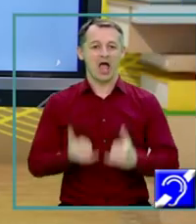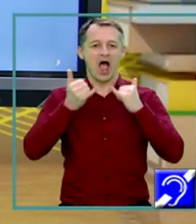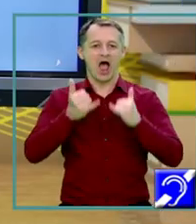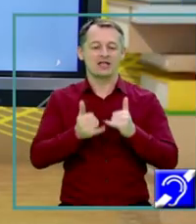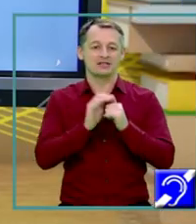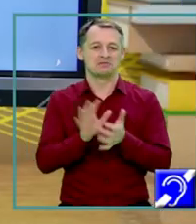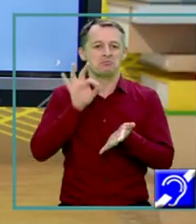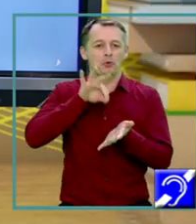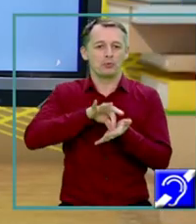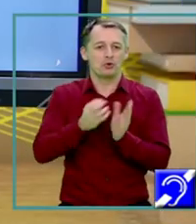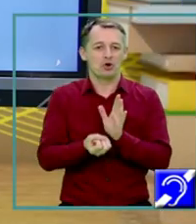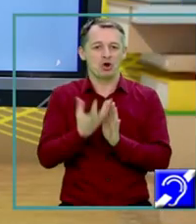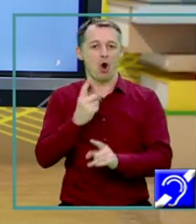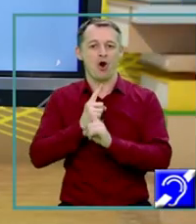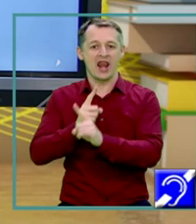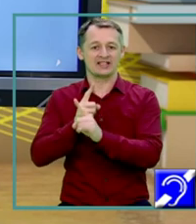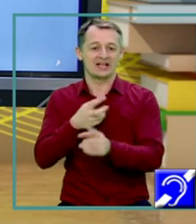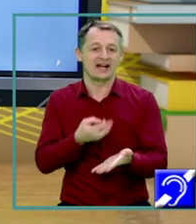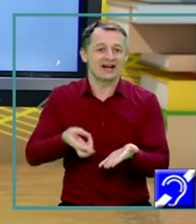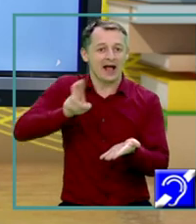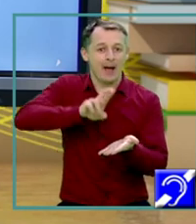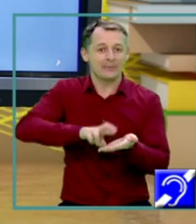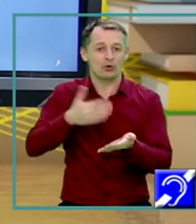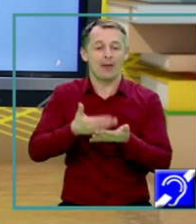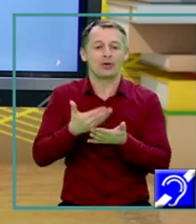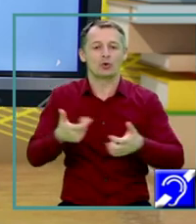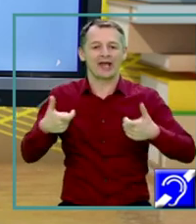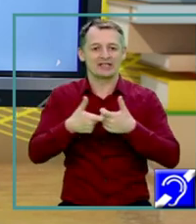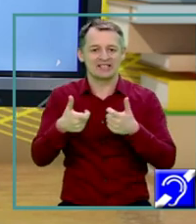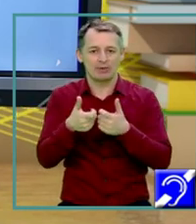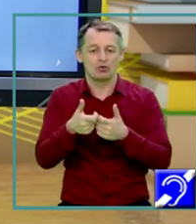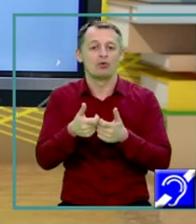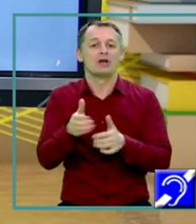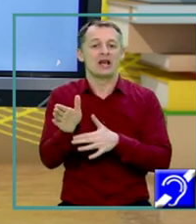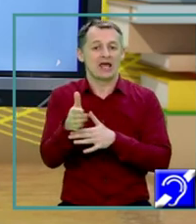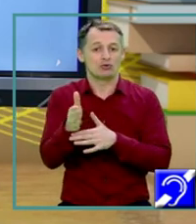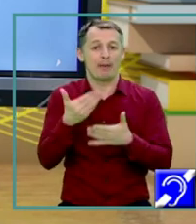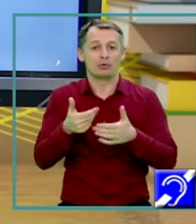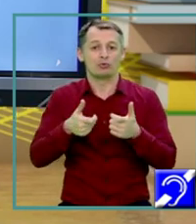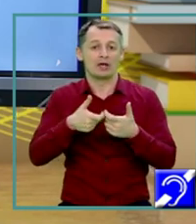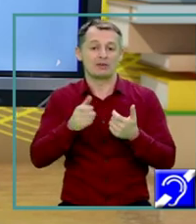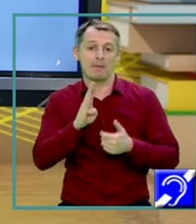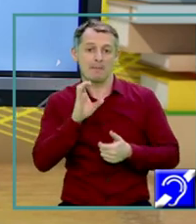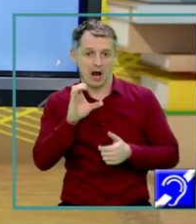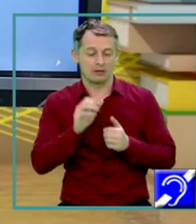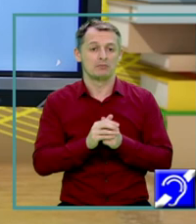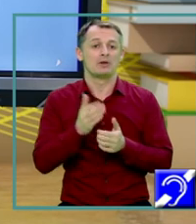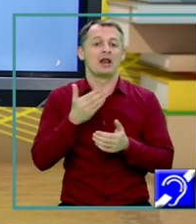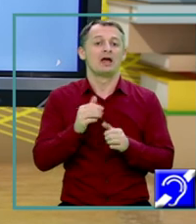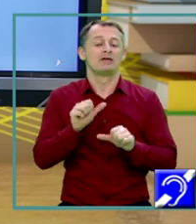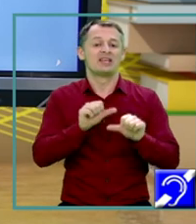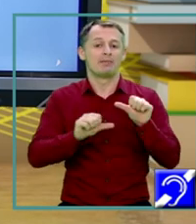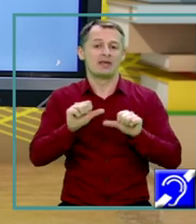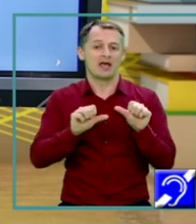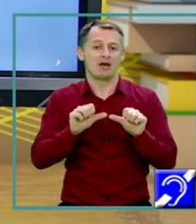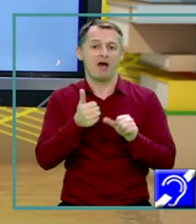Astăzi vă propun o nouă lecție de recapitulare pentru examenul național de bacalaureat la disciplina chimia organică și